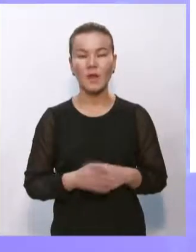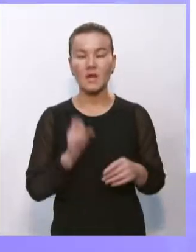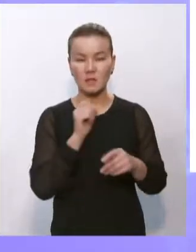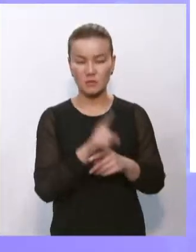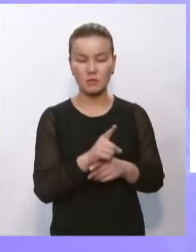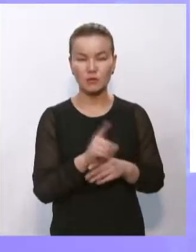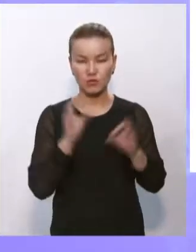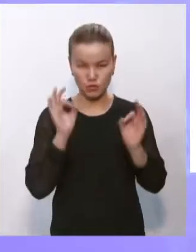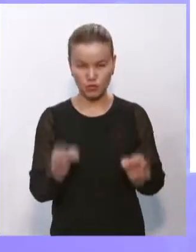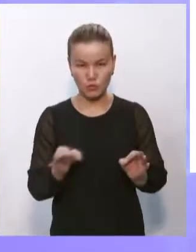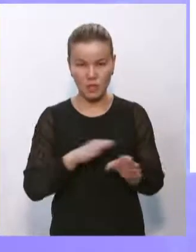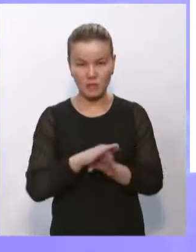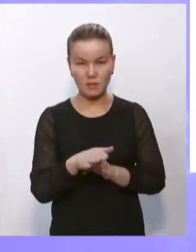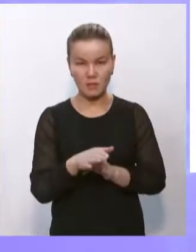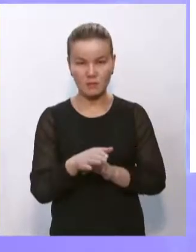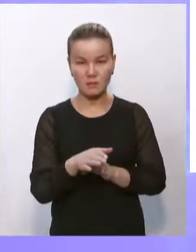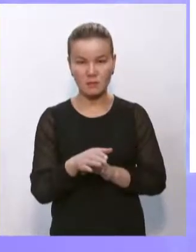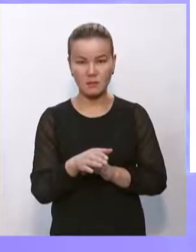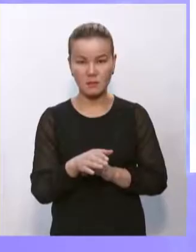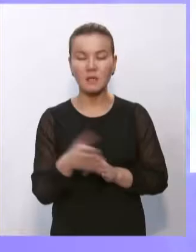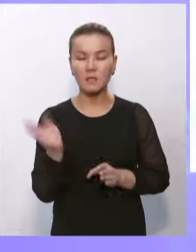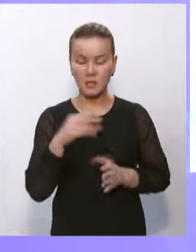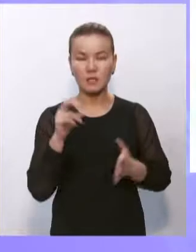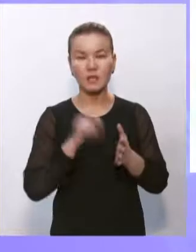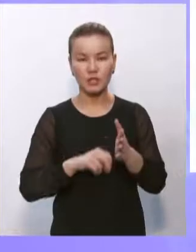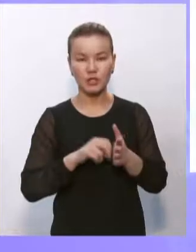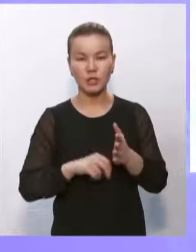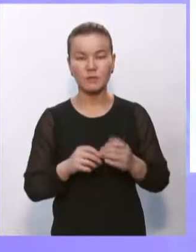тапшырманы туура аткардыңарбы? Анда текшеребиз.